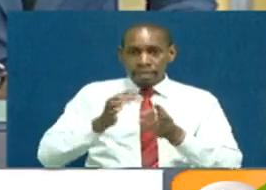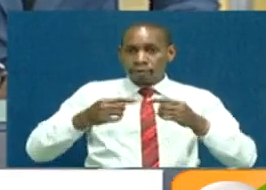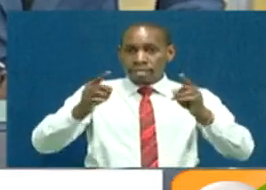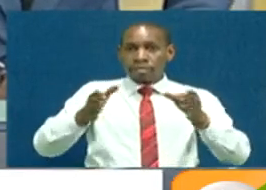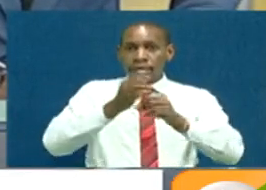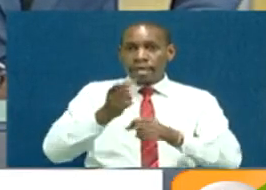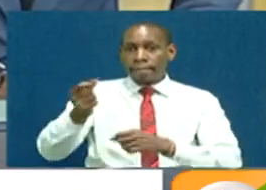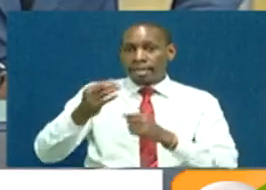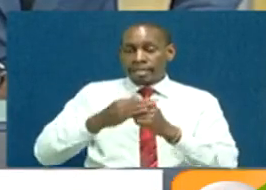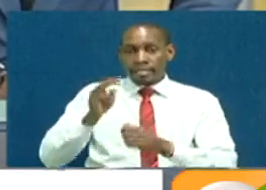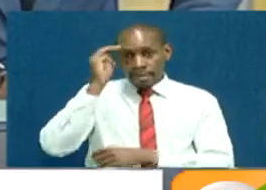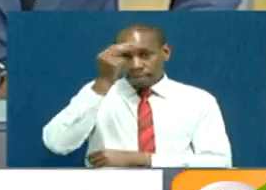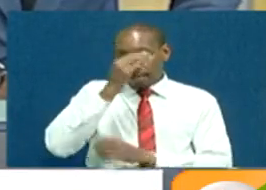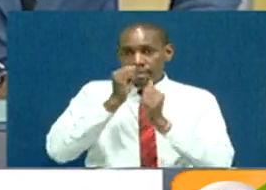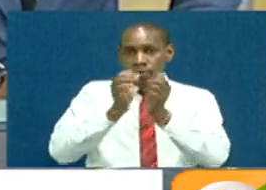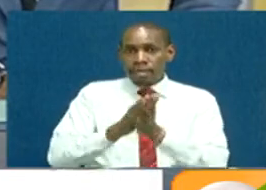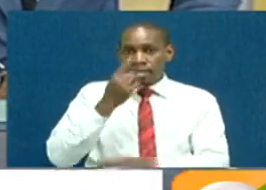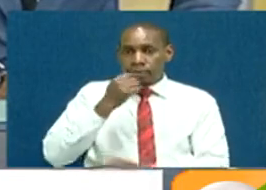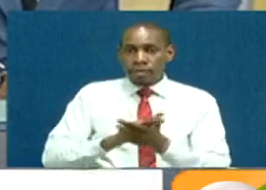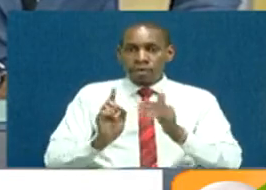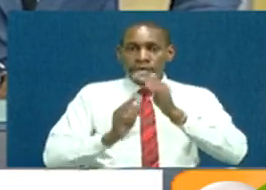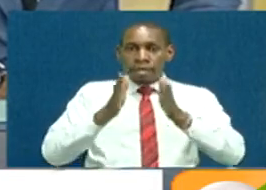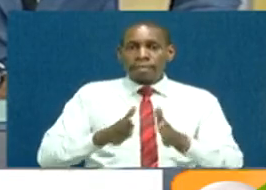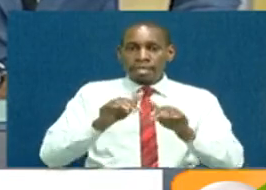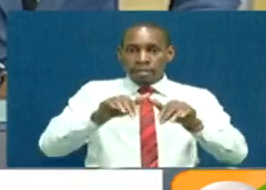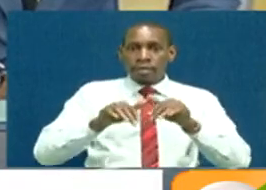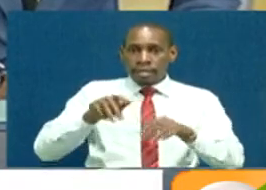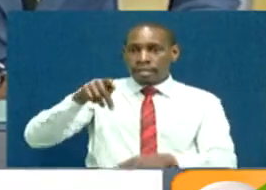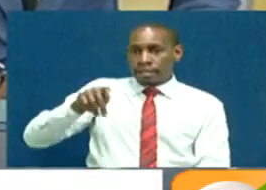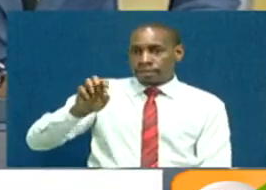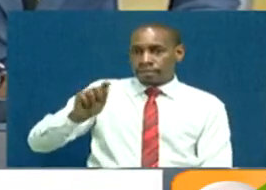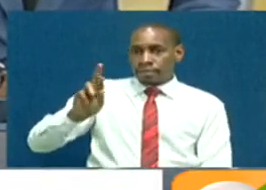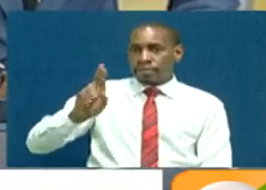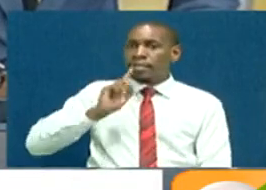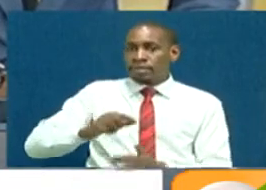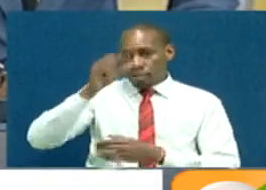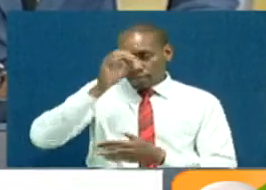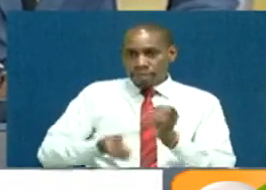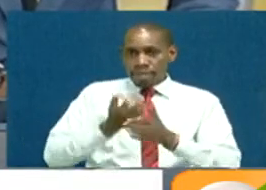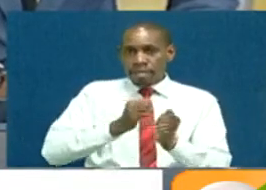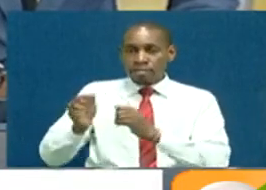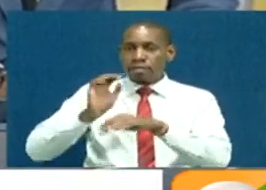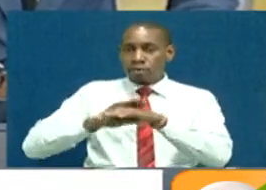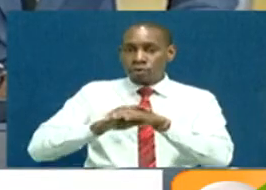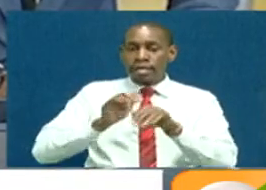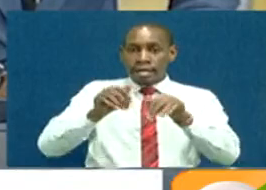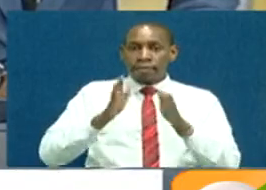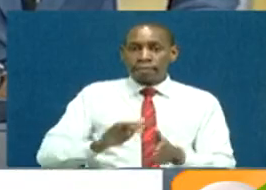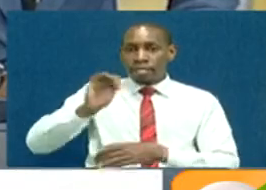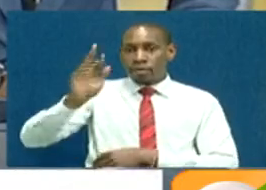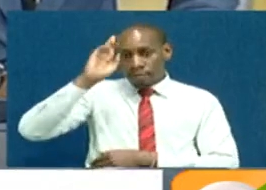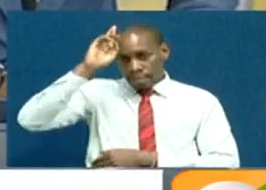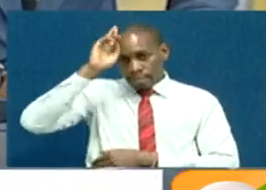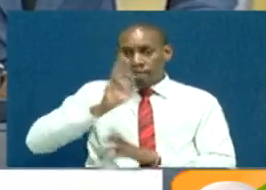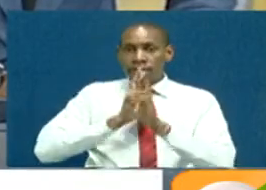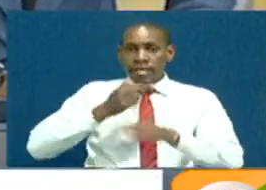huo Agosti. Karua ameandamana na waziri wa kilimo Munya, ambaye anasema serikali imeweka mipango bora kwa wakulima kaunti ya Nyandarua. Steve